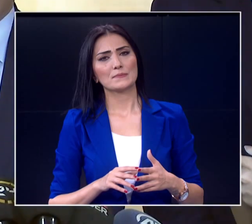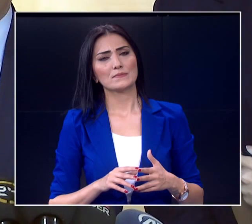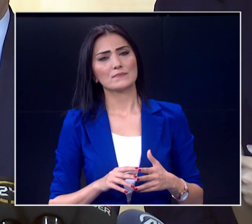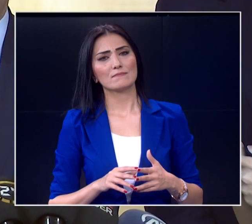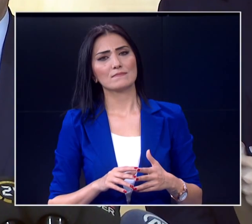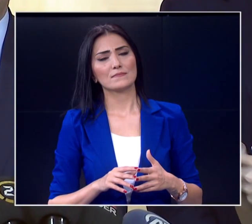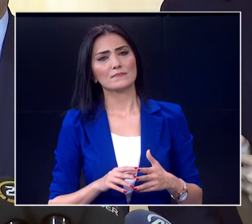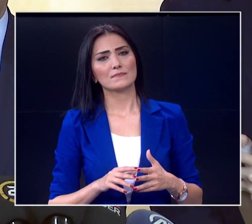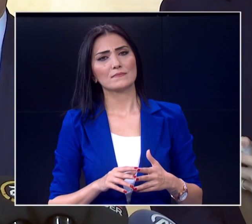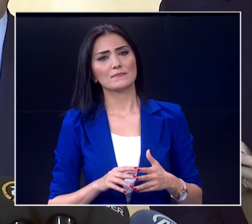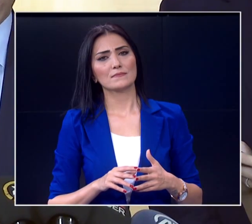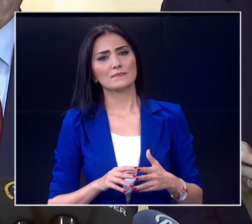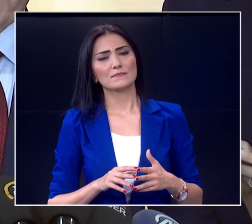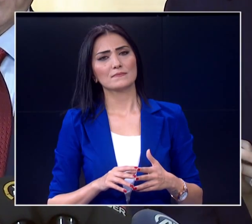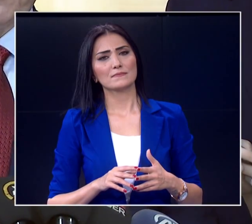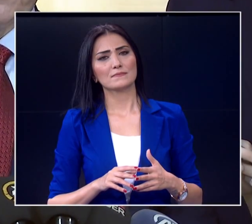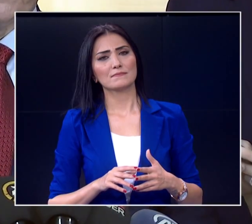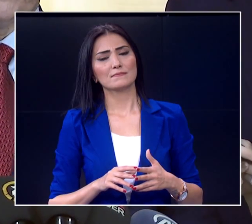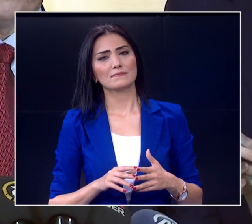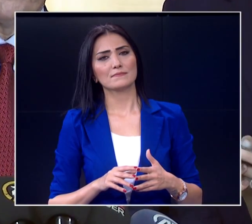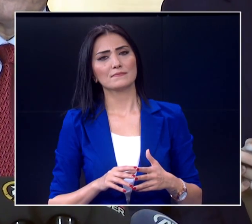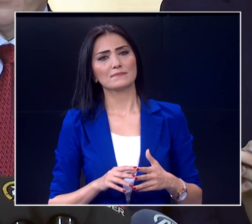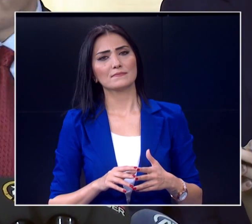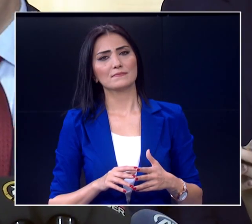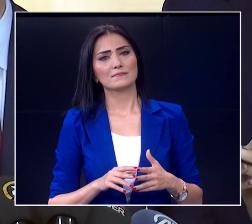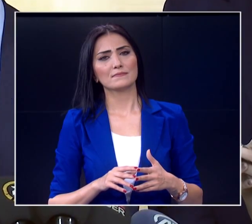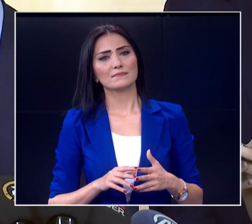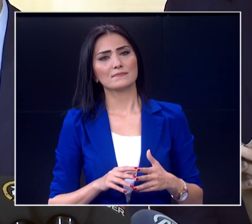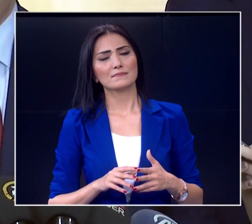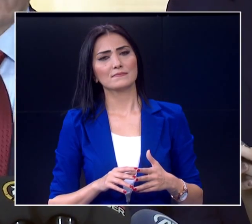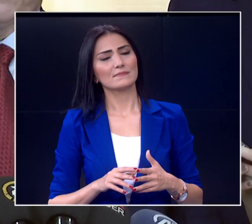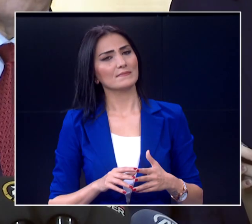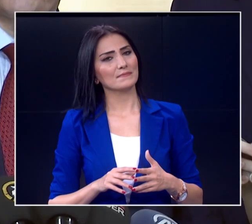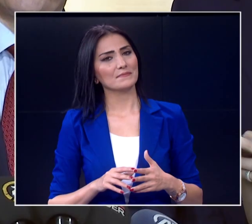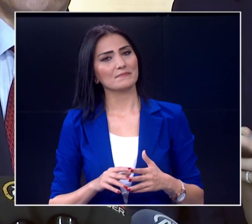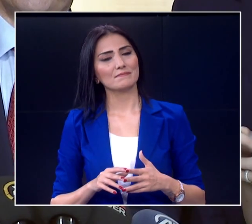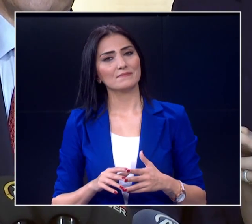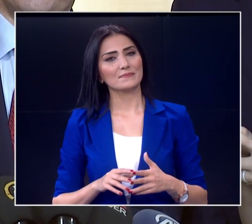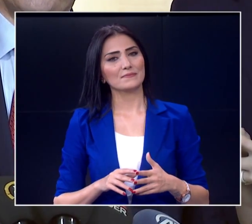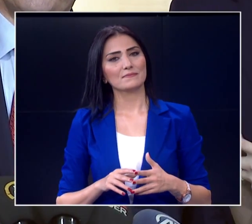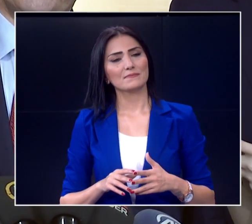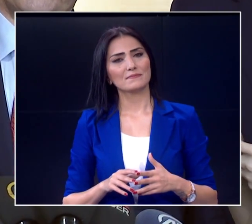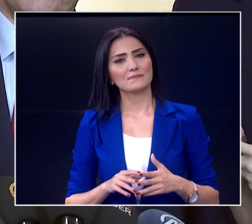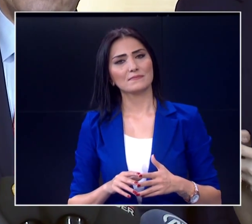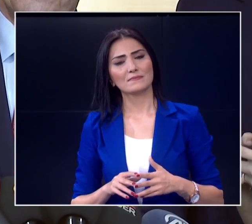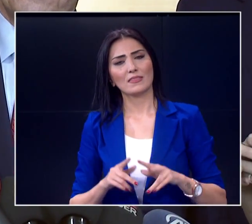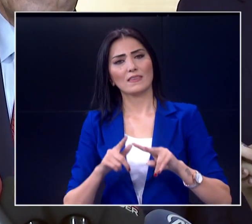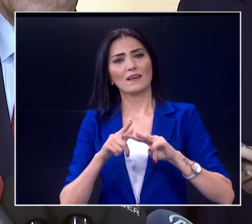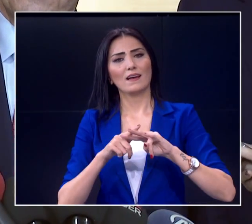değerlendirmek yani buna rejimler tamamen farklı yapacak mı? Bu nasıl çözülecek? Rejimler tamamen farklı. Ahmet